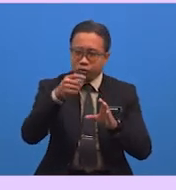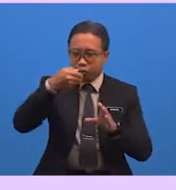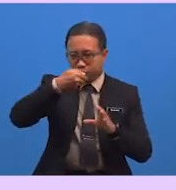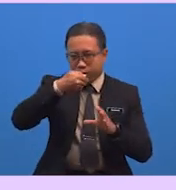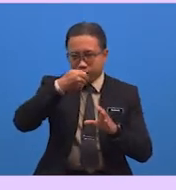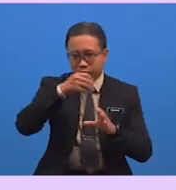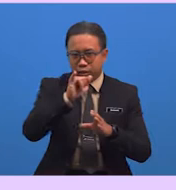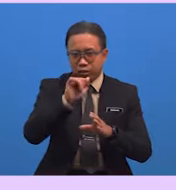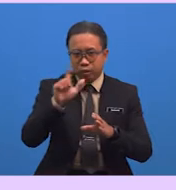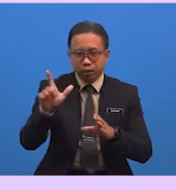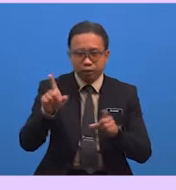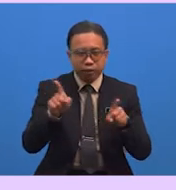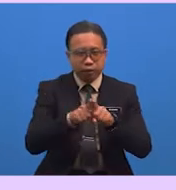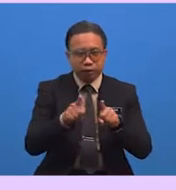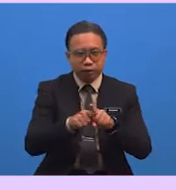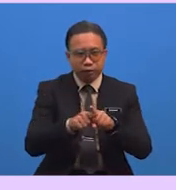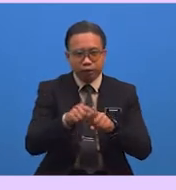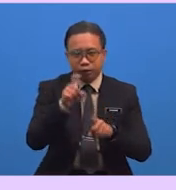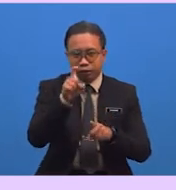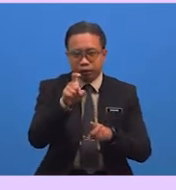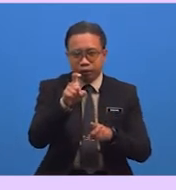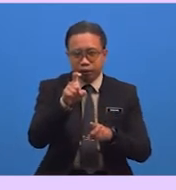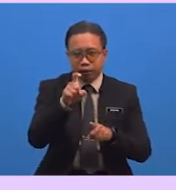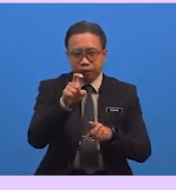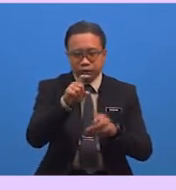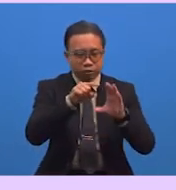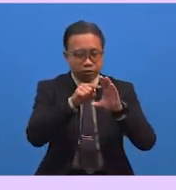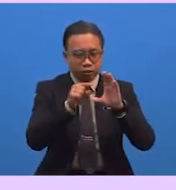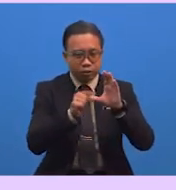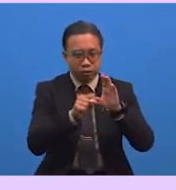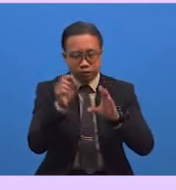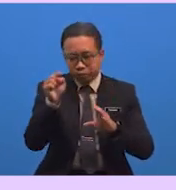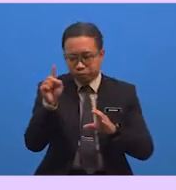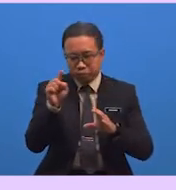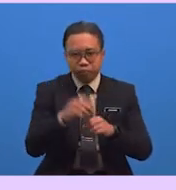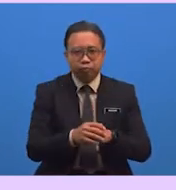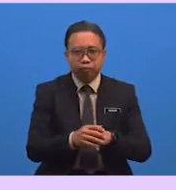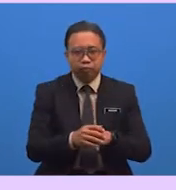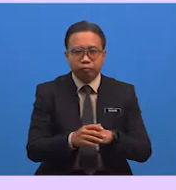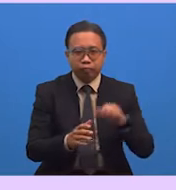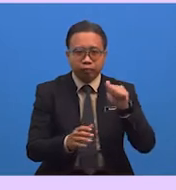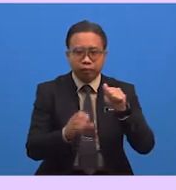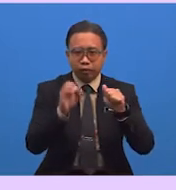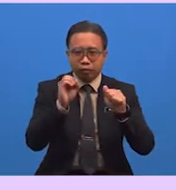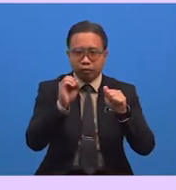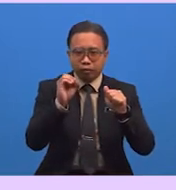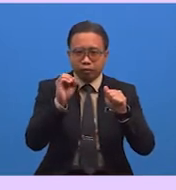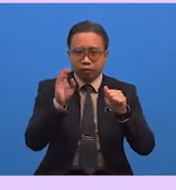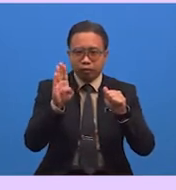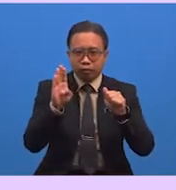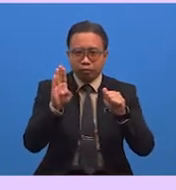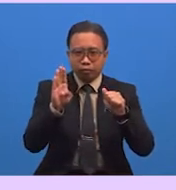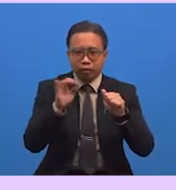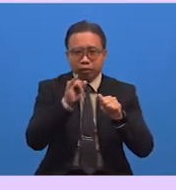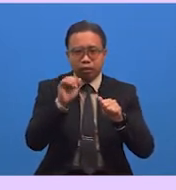potongan pizza adalah bersamaan dengan X darjah. Diberi bahawa sudut AOP adalah